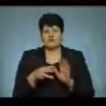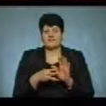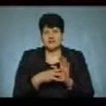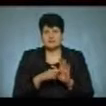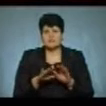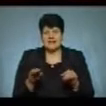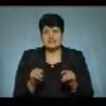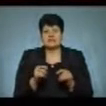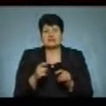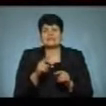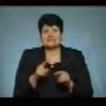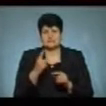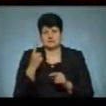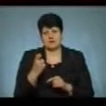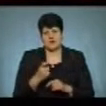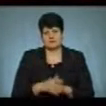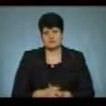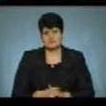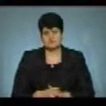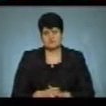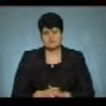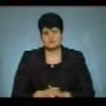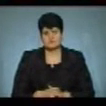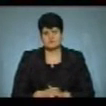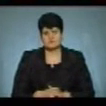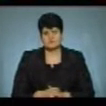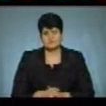директор цієї школи Оксана Добровольська.